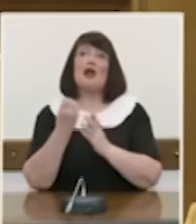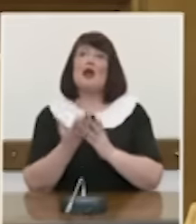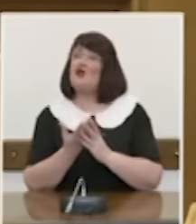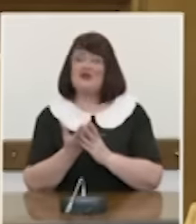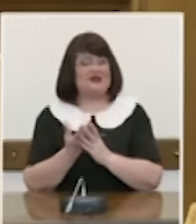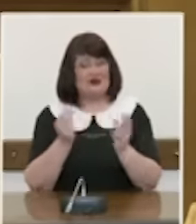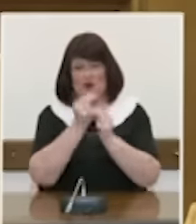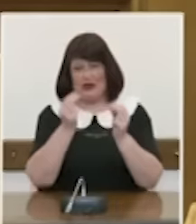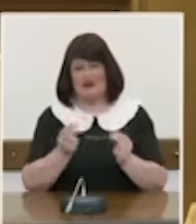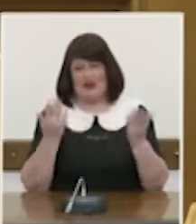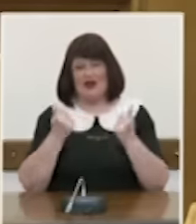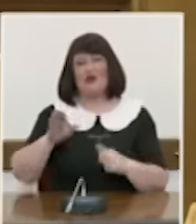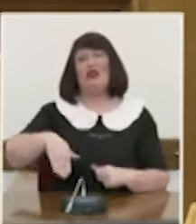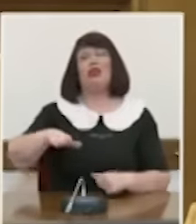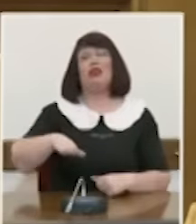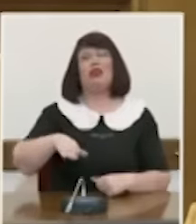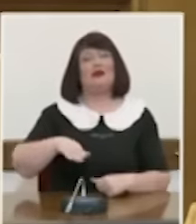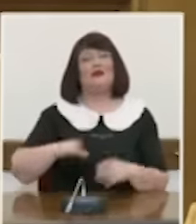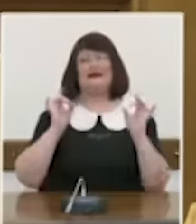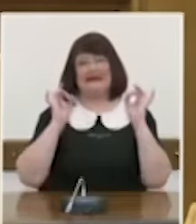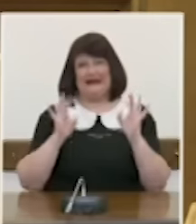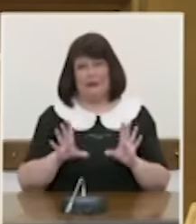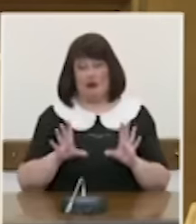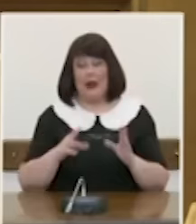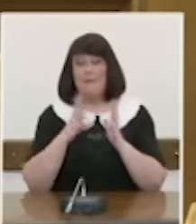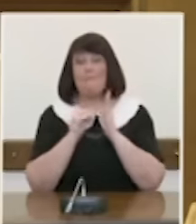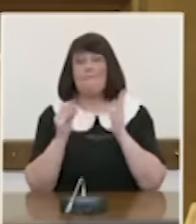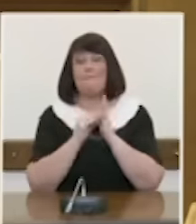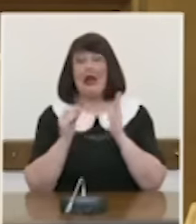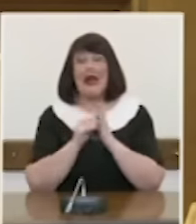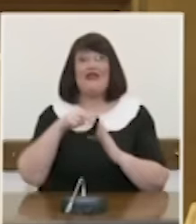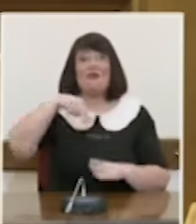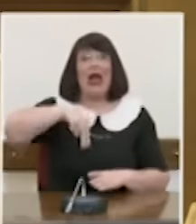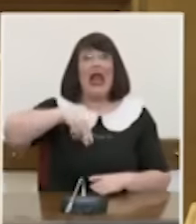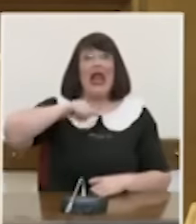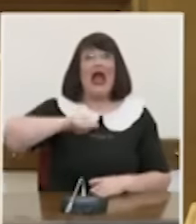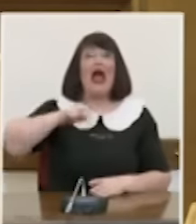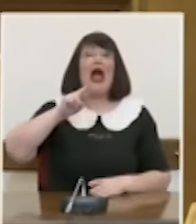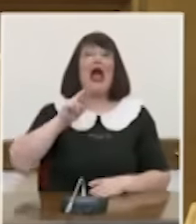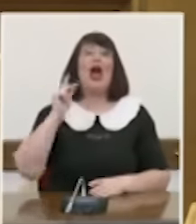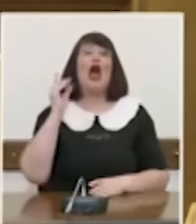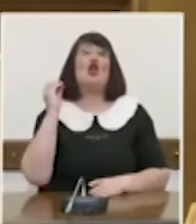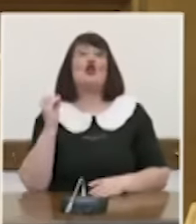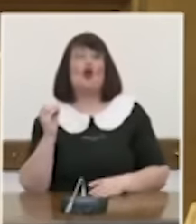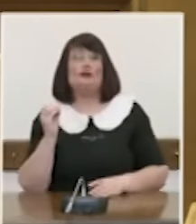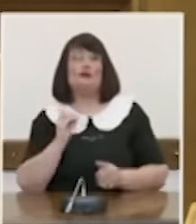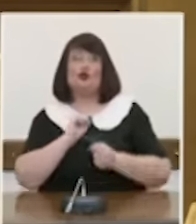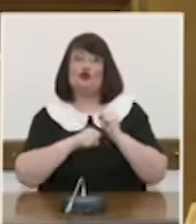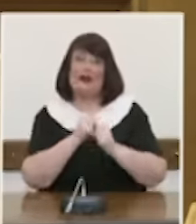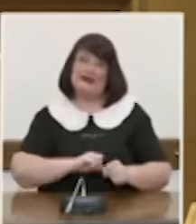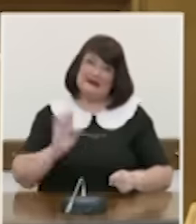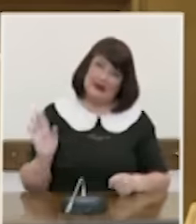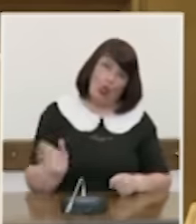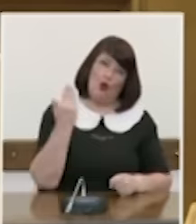και απαξιώνονται. Εμβληματικό παράδειγμα η Λάρκο, που πάλι προσπαθήσατε να πετάξετε τους εργαζόμενους στον